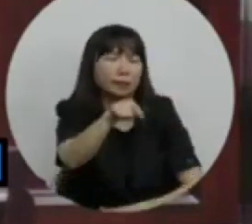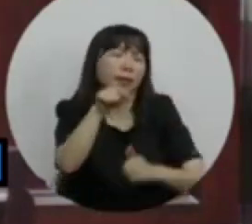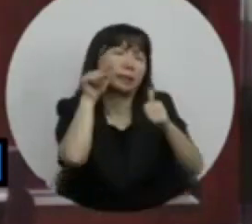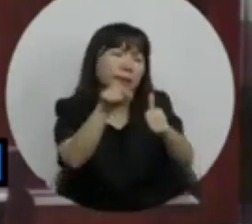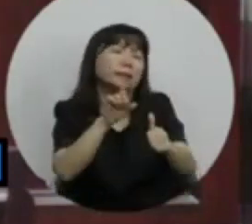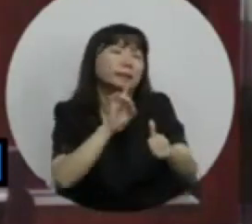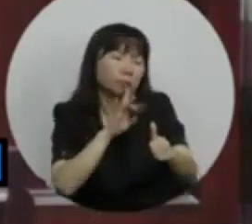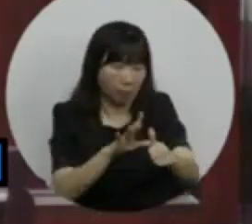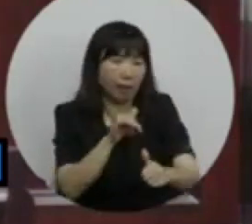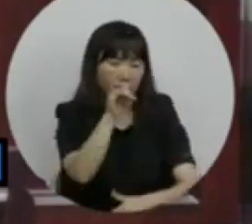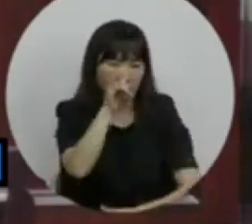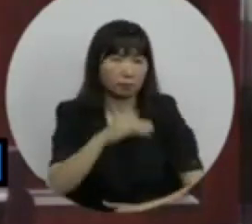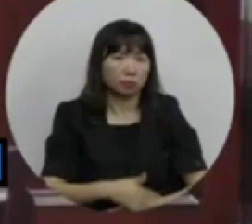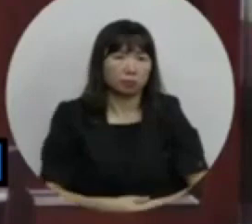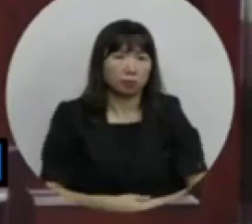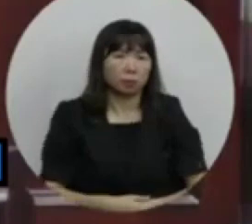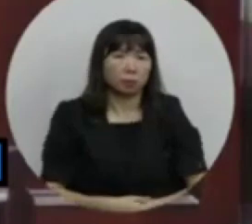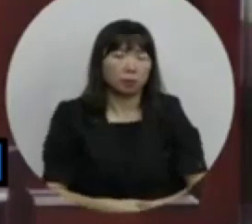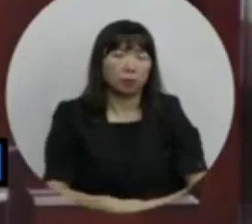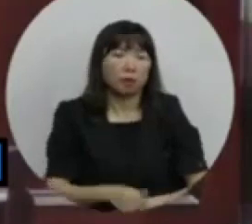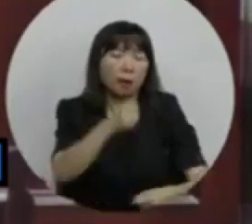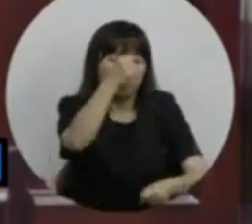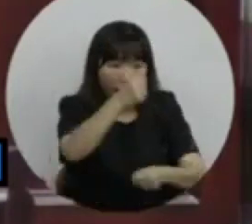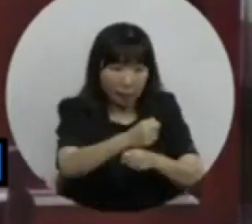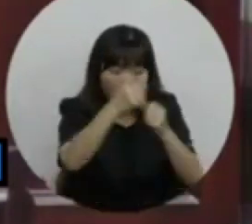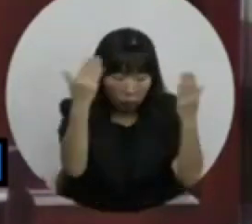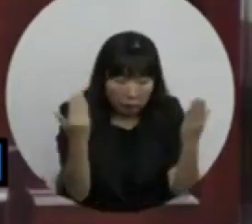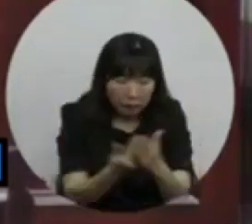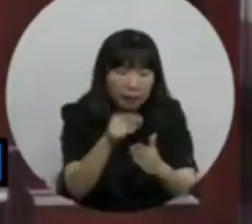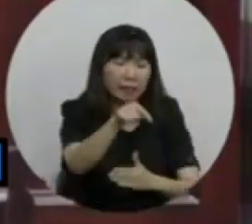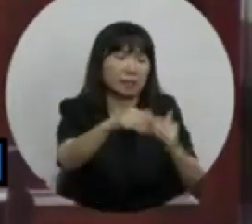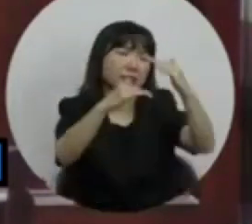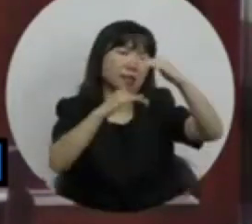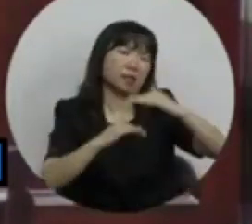내렸습니다. 그래서 만들어진 게 이 결과입니다.